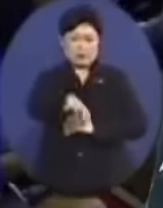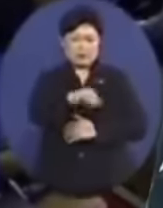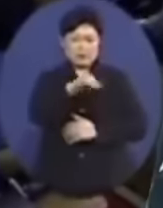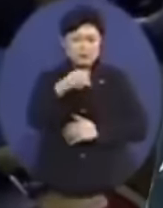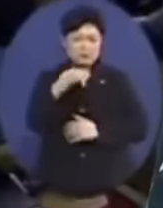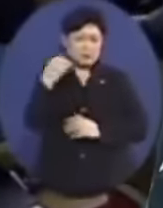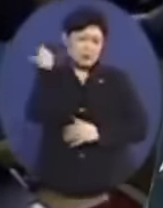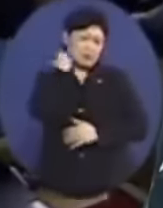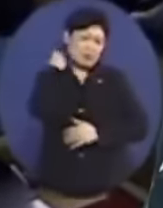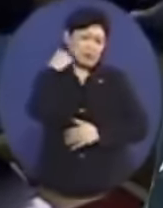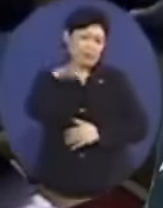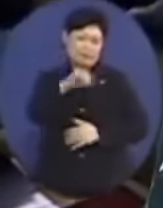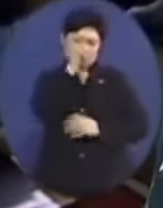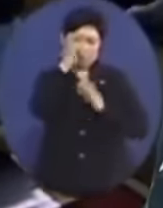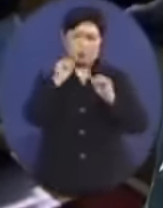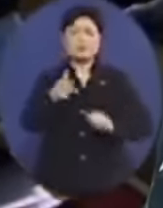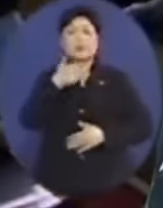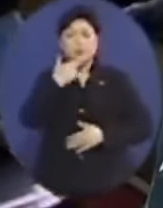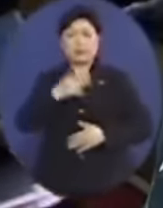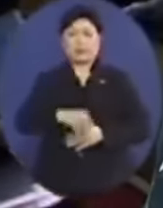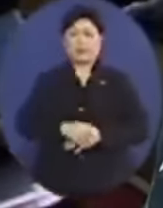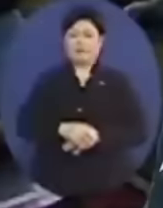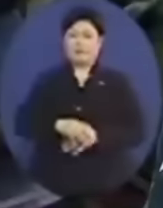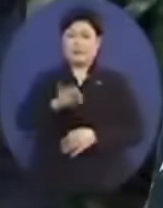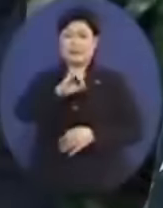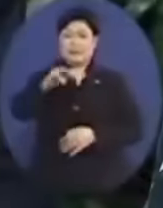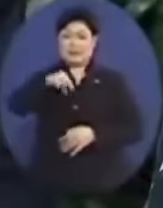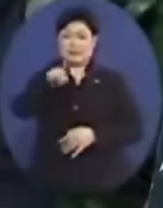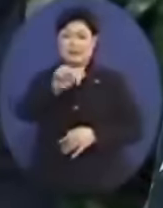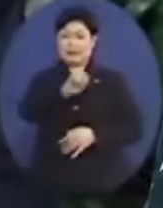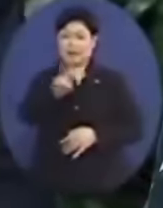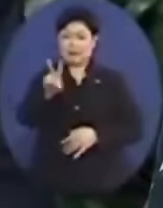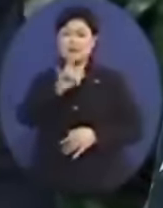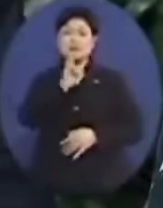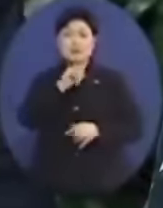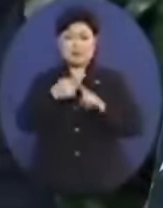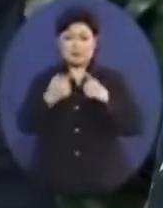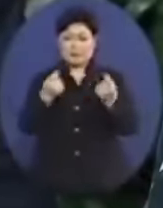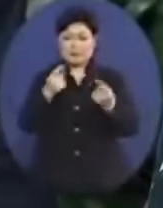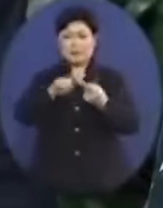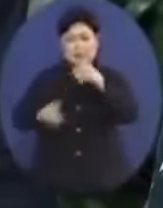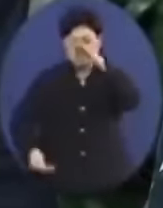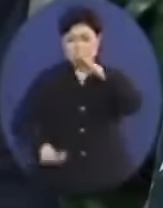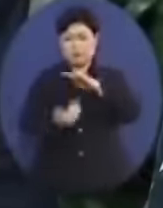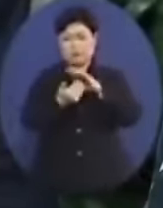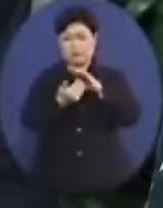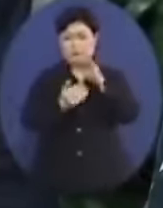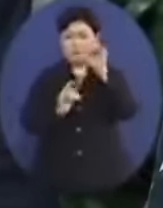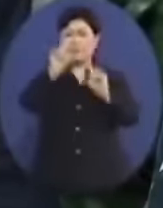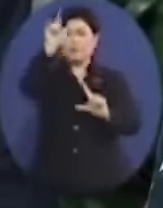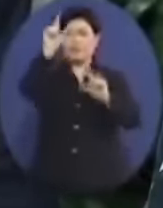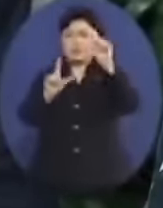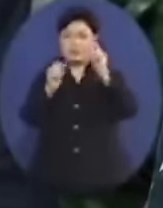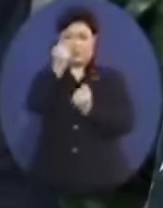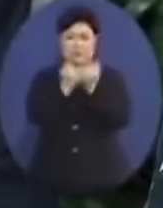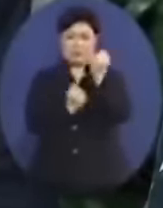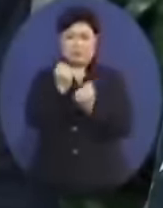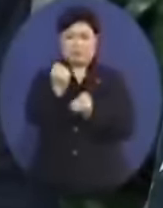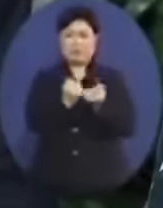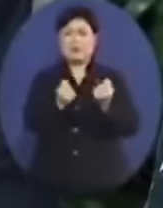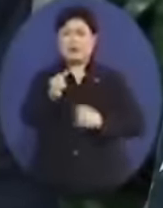없음이라 이사야가 예언한 것 그대로 이루어진 상태를 설명하고 있는